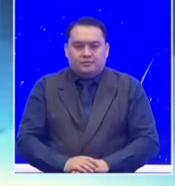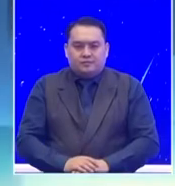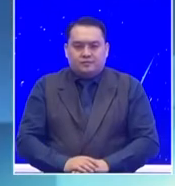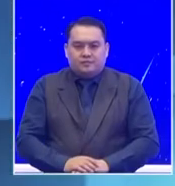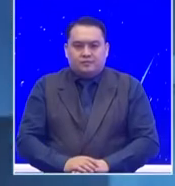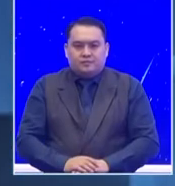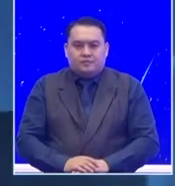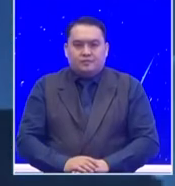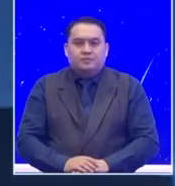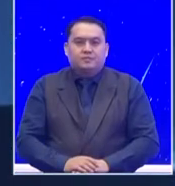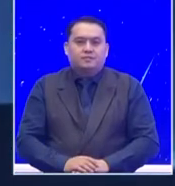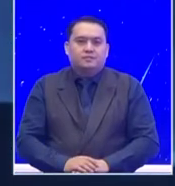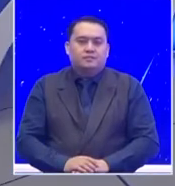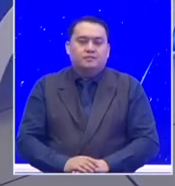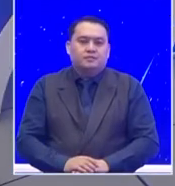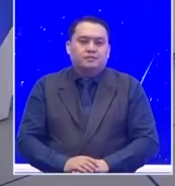ЖТСУ, Талдыкурган.